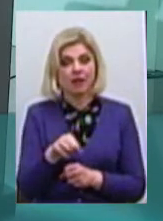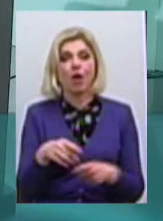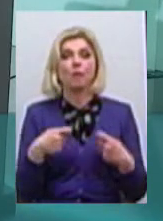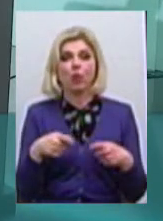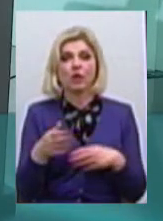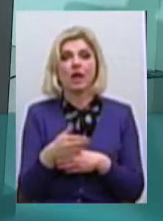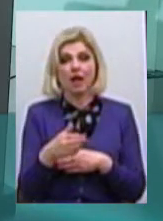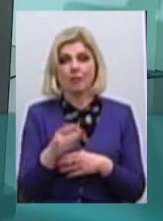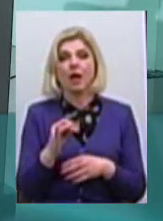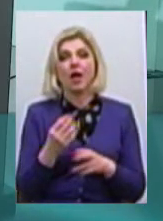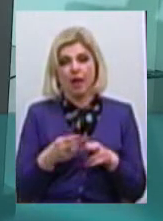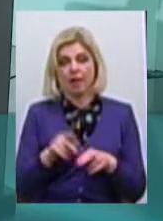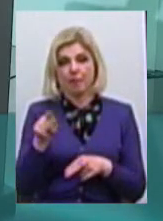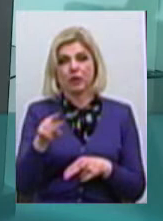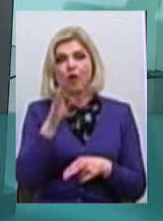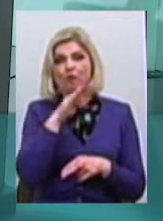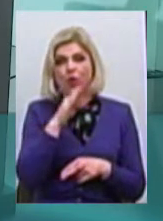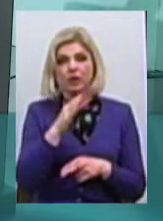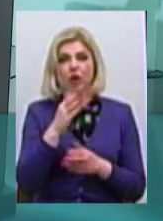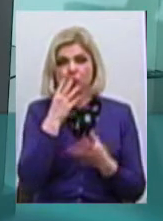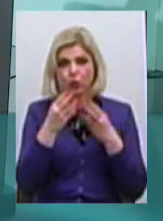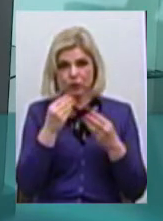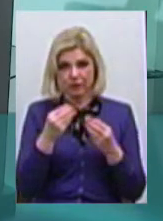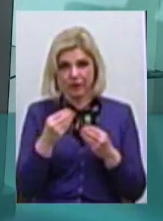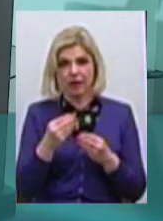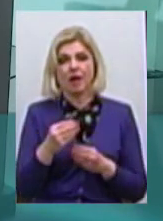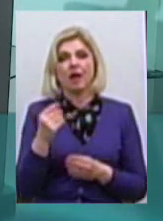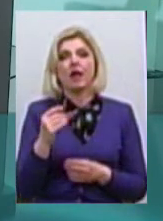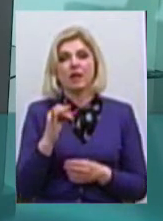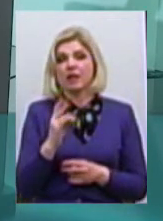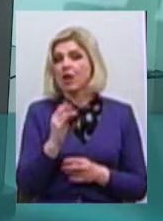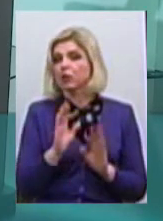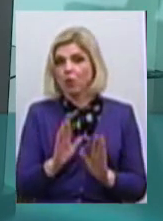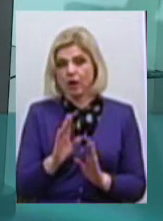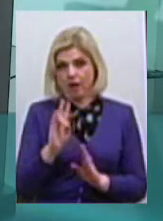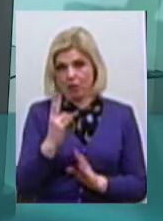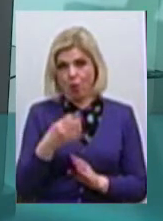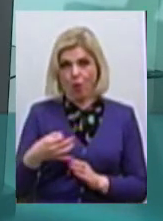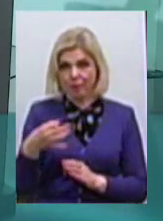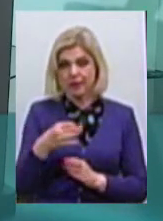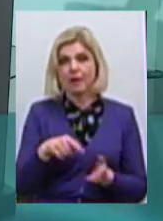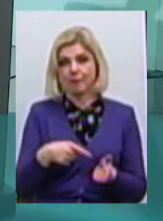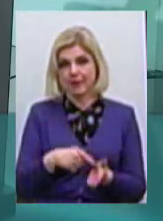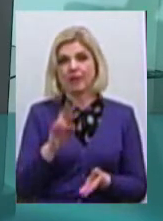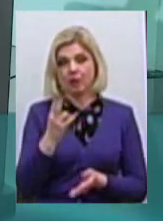продається риба саме таких водойм. Не тільки Миколаївської області, міста Миколаєва. Це такий же самий товар, як